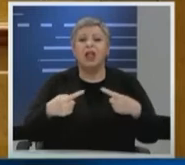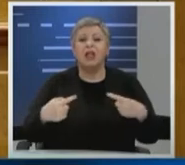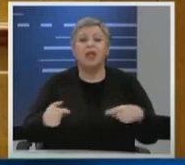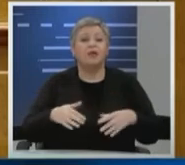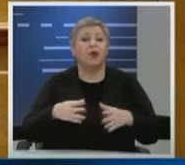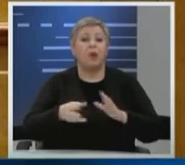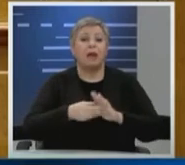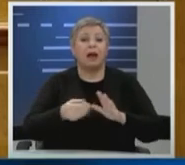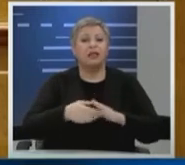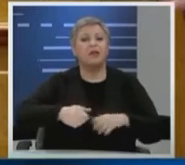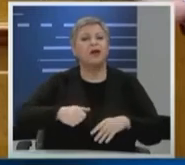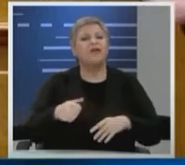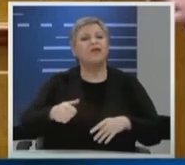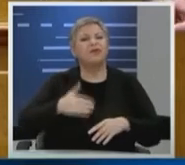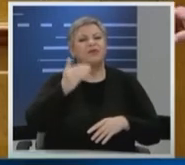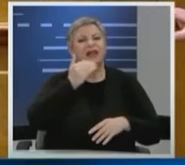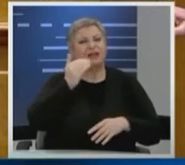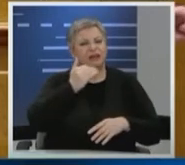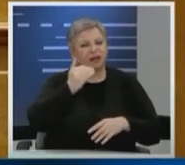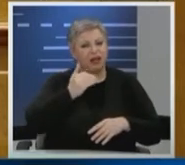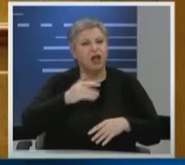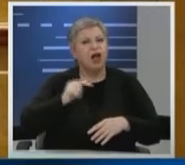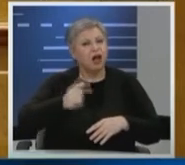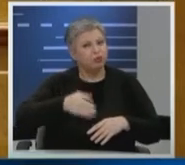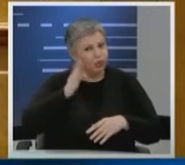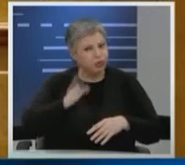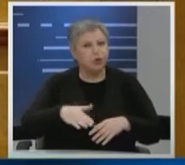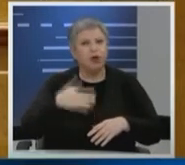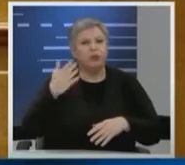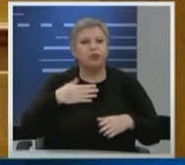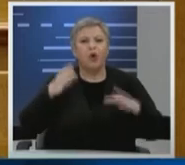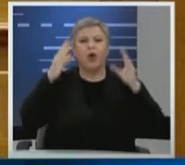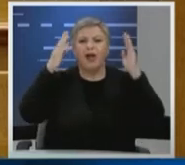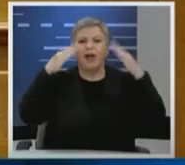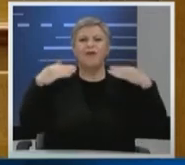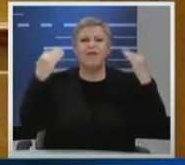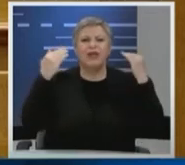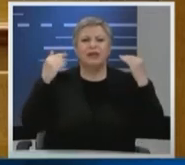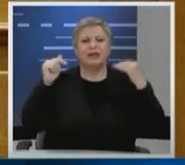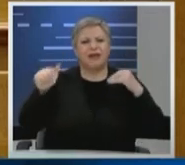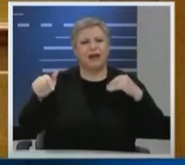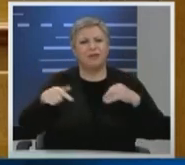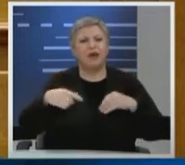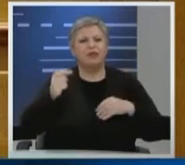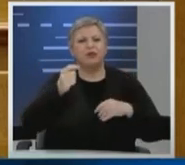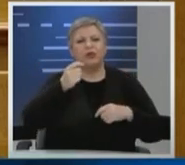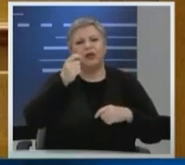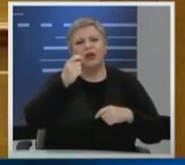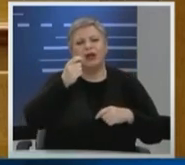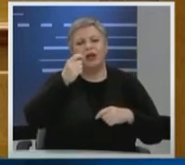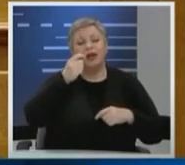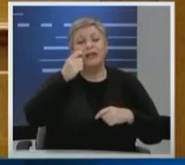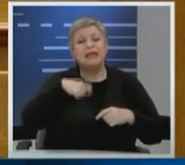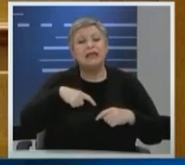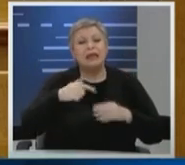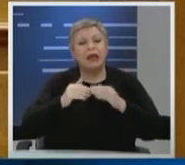η ΦΕΤΑ μπορεί να παράγεται και στο Βιετνάμ. Αυτό δεν το είπε ο κύριος Τσίπρας όταν πήγε στα Καλάβρητα. Και την